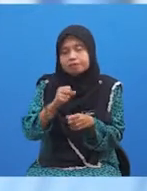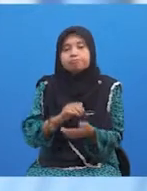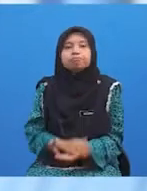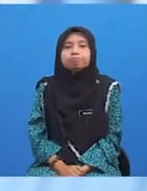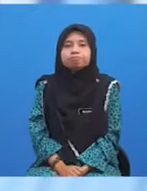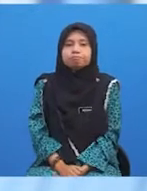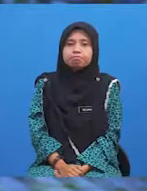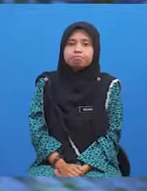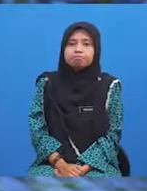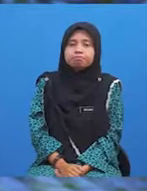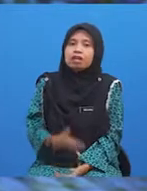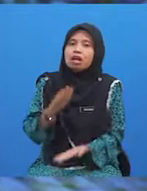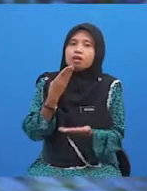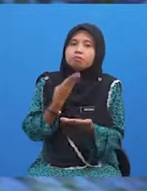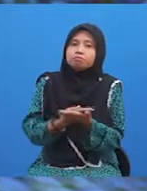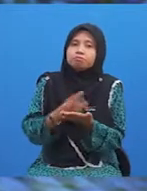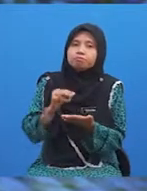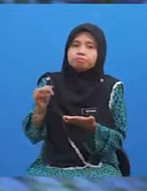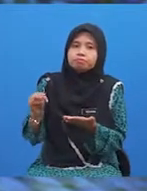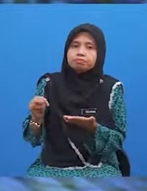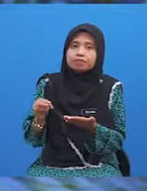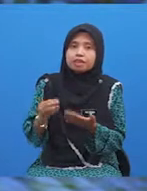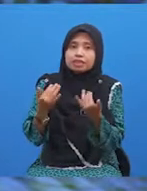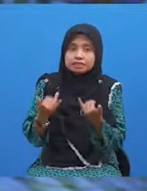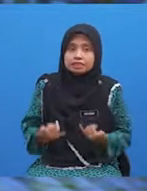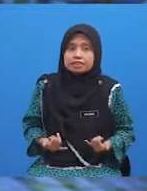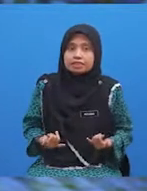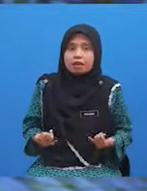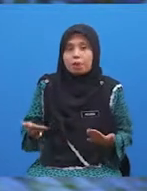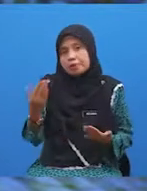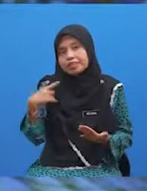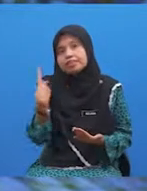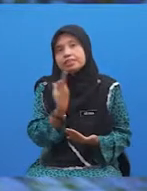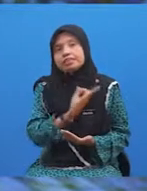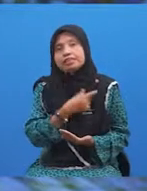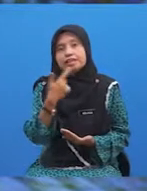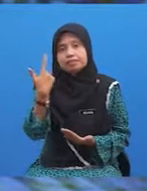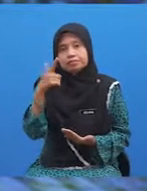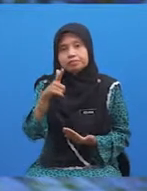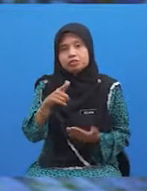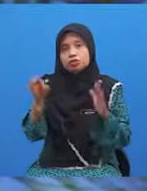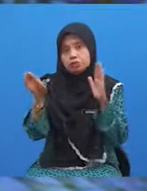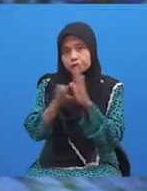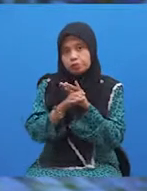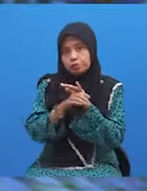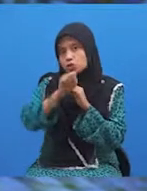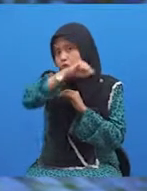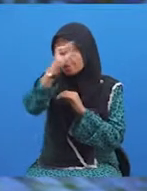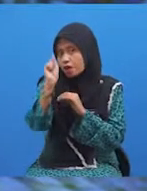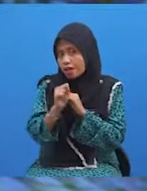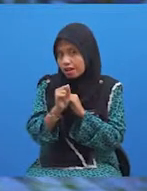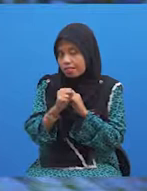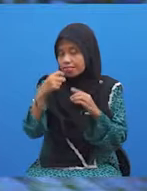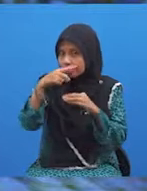soalan tersebut. Baiklah murid-murid, sekarang mari kita lihat contoh